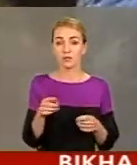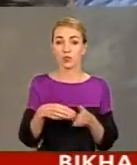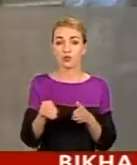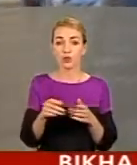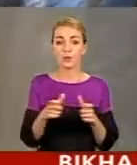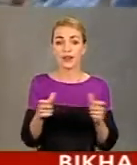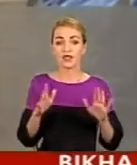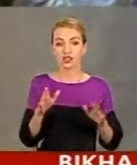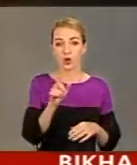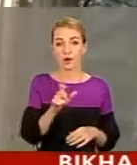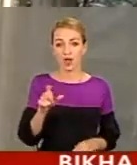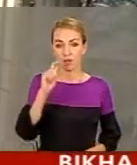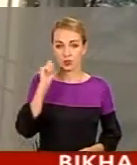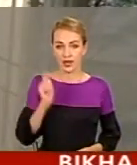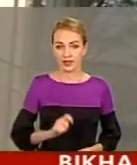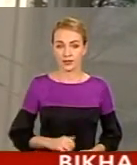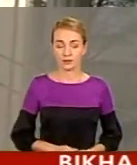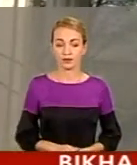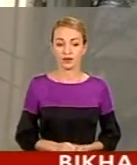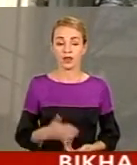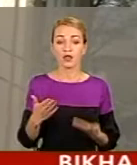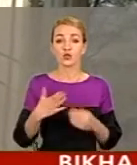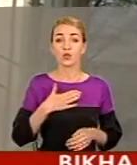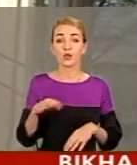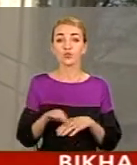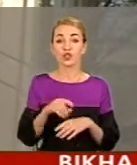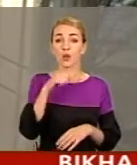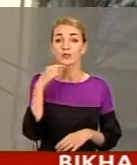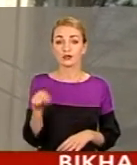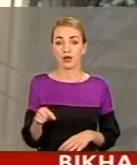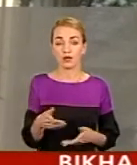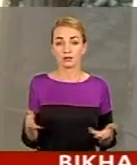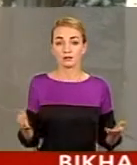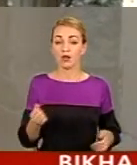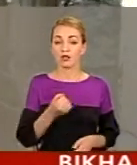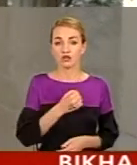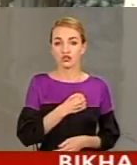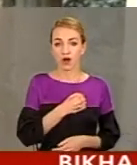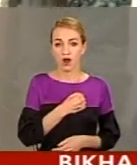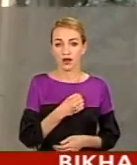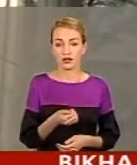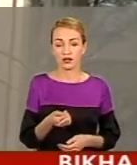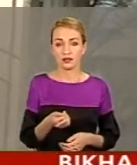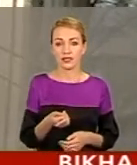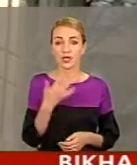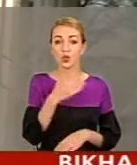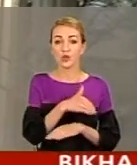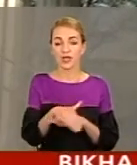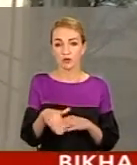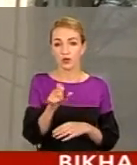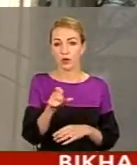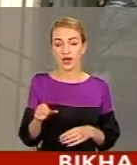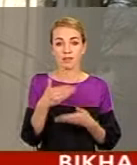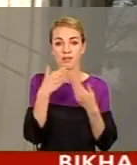білети лише громадянам України. А якщо моя дружина росіянка? На жаль, іноземним громадянам